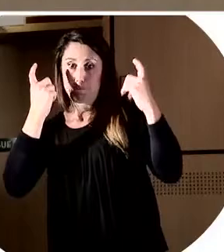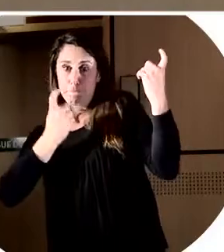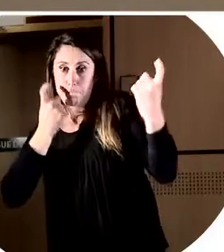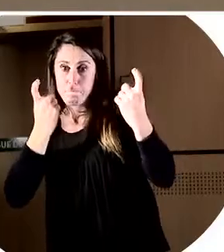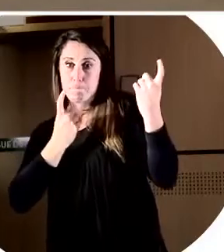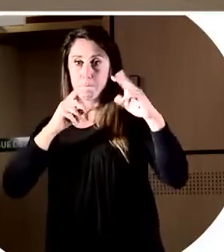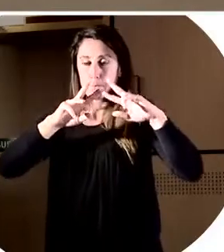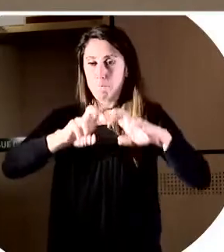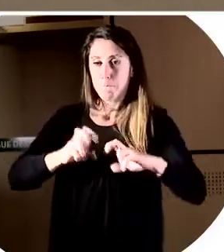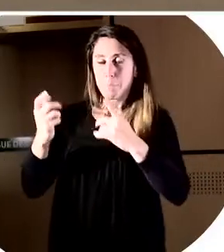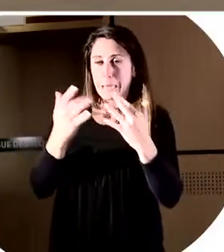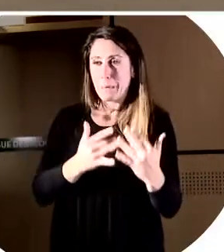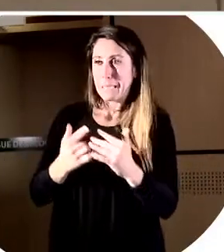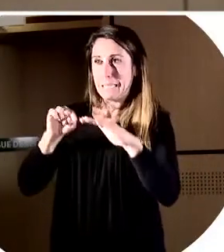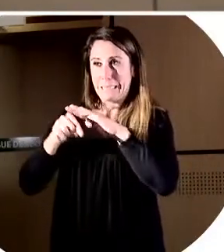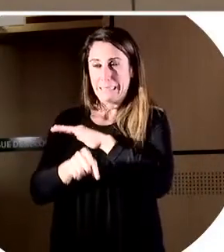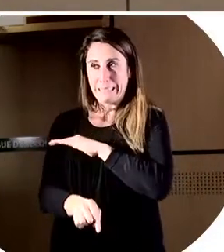ces nouveaux outils mathématiques.